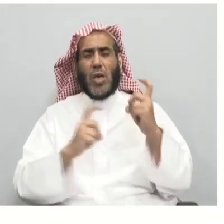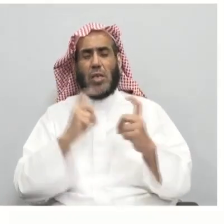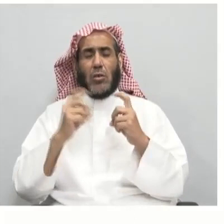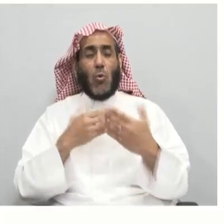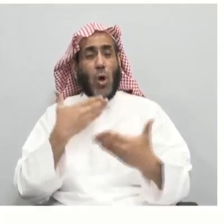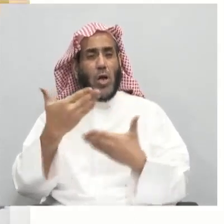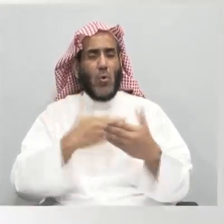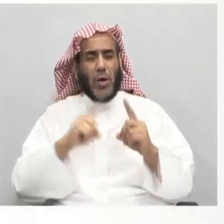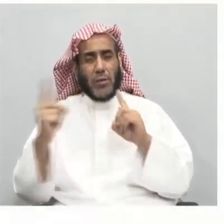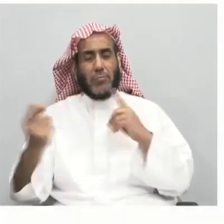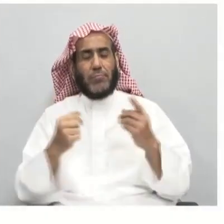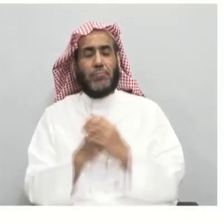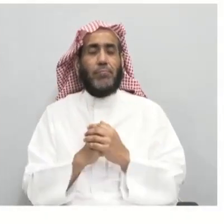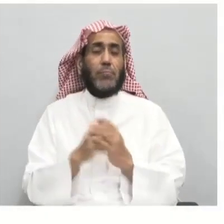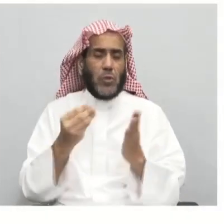وحوارات